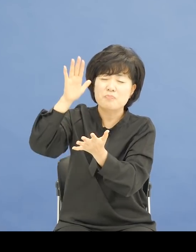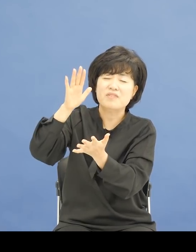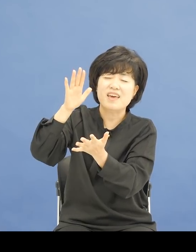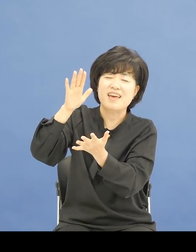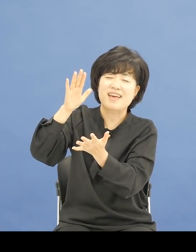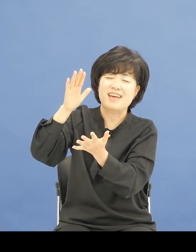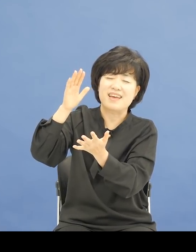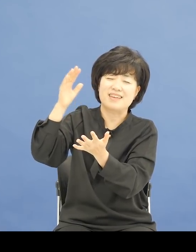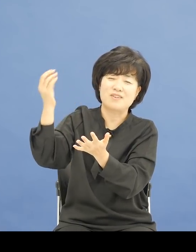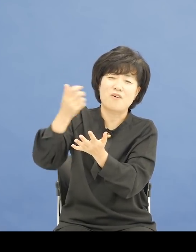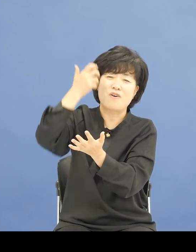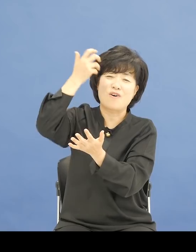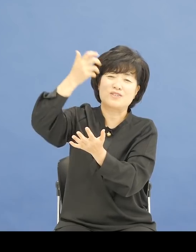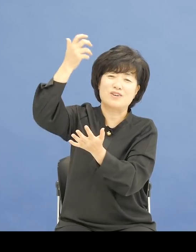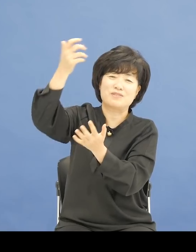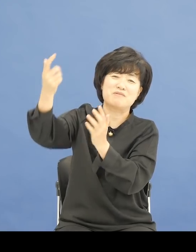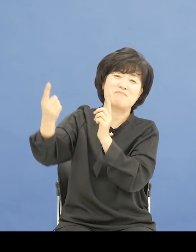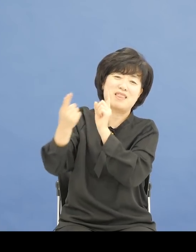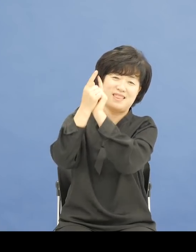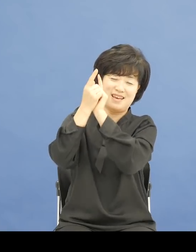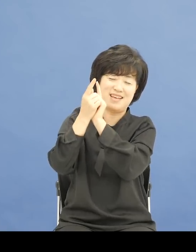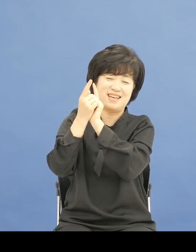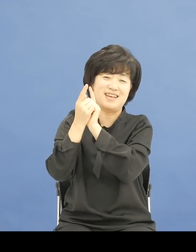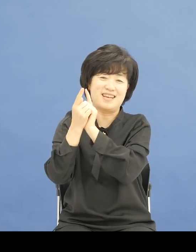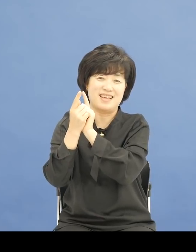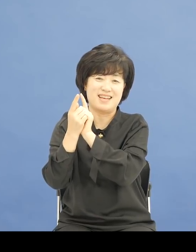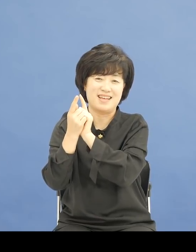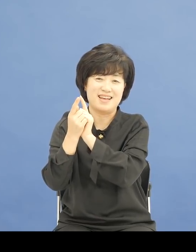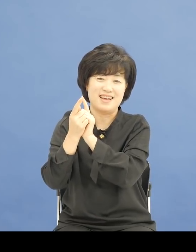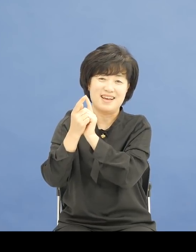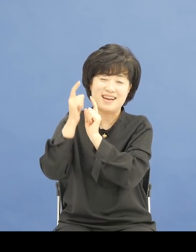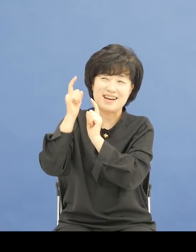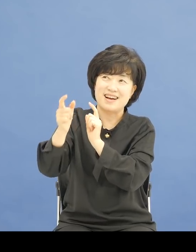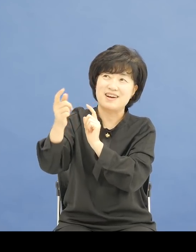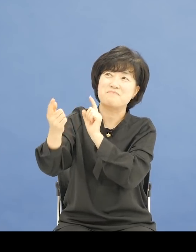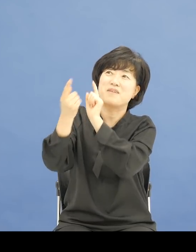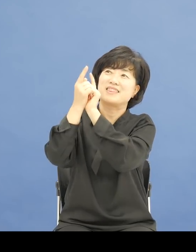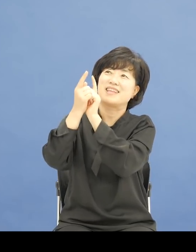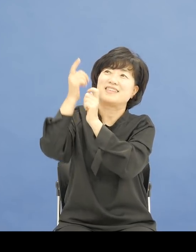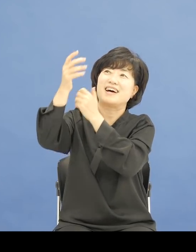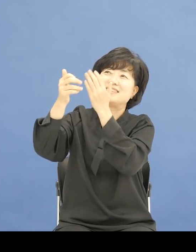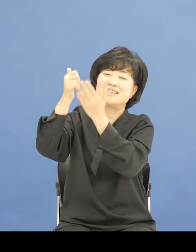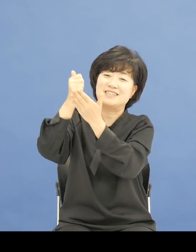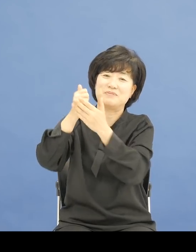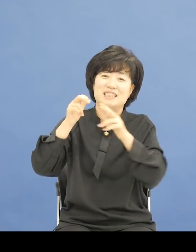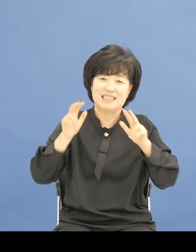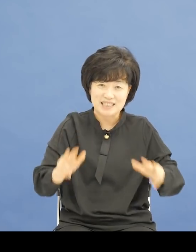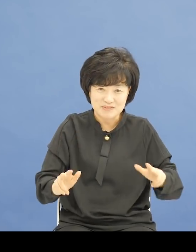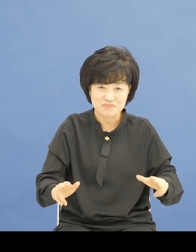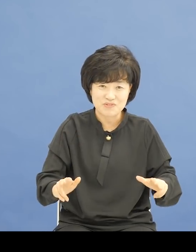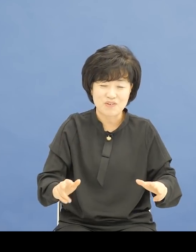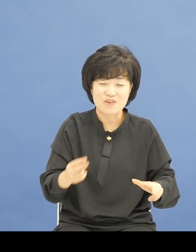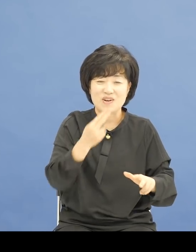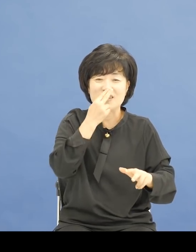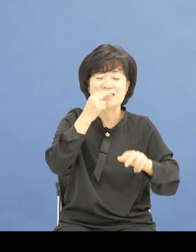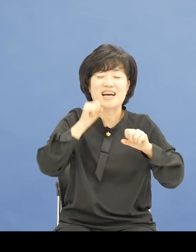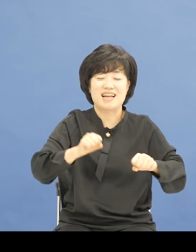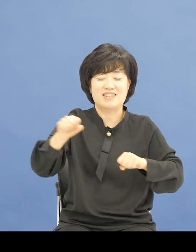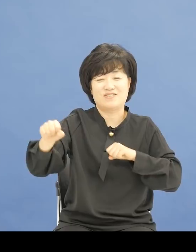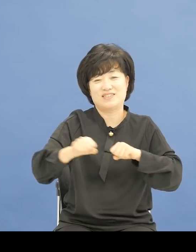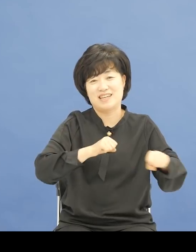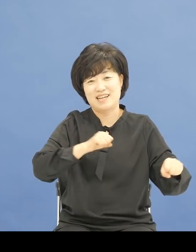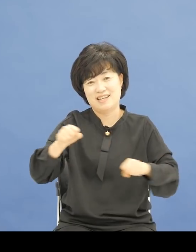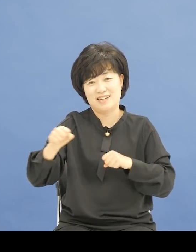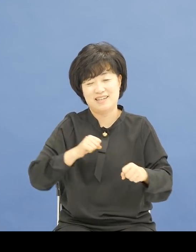하나님을 온몸으로 체험하게 됐습니다. 그때 정말 강력하게 만났던 하나님이 지금도